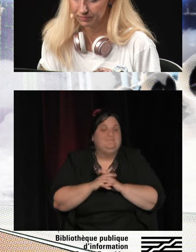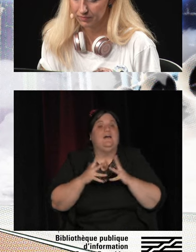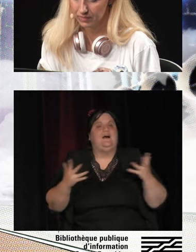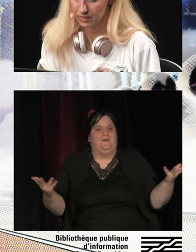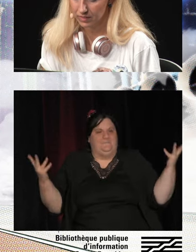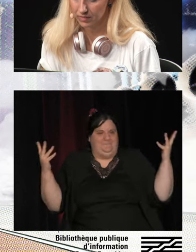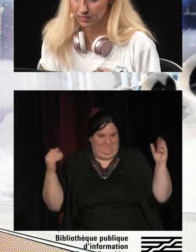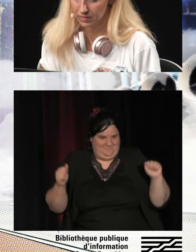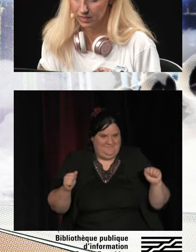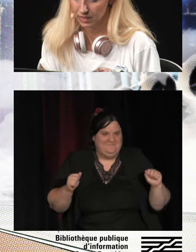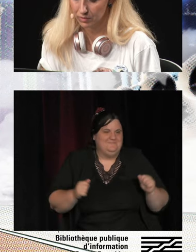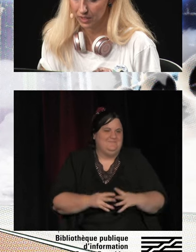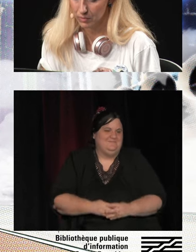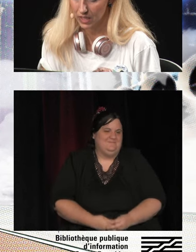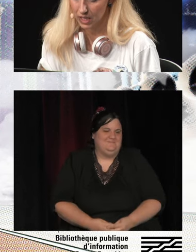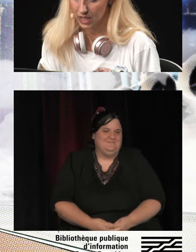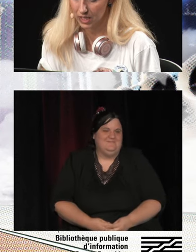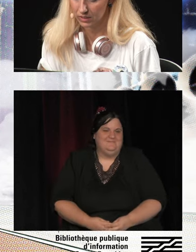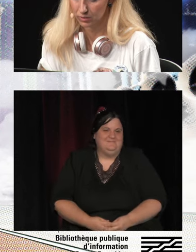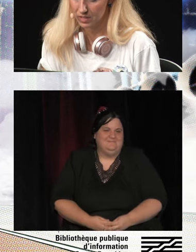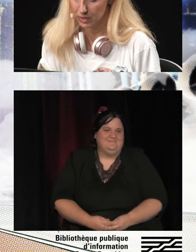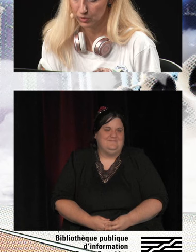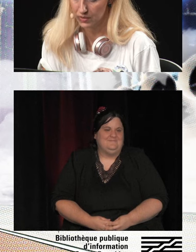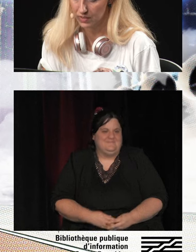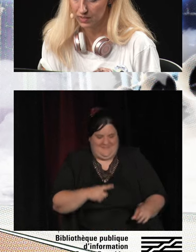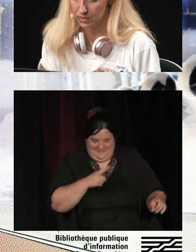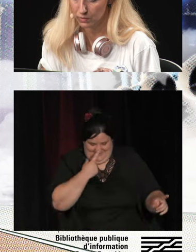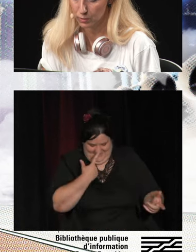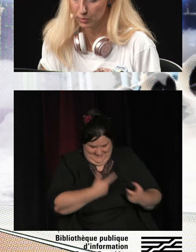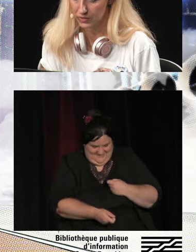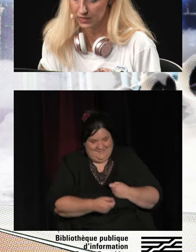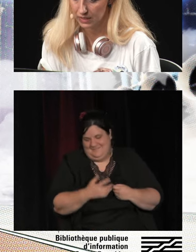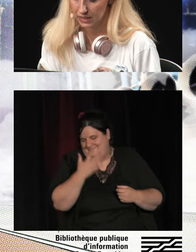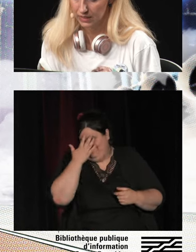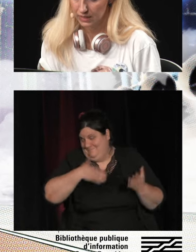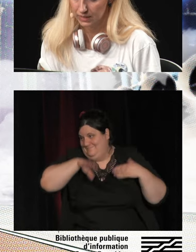Ah. On va faire comme ça. Non, c'était pas une bonne idée.